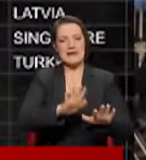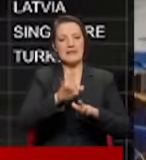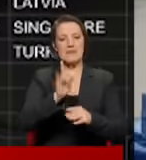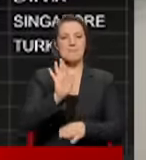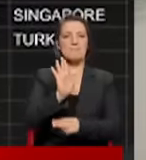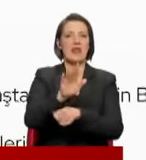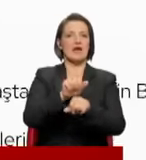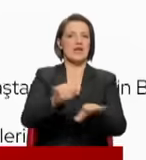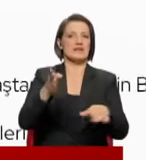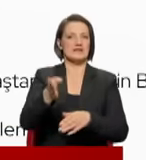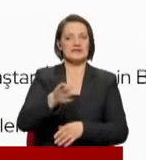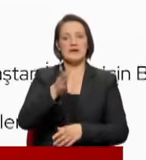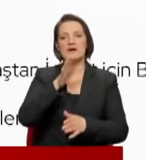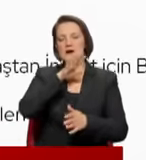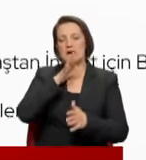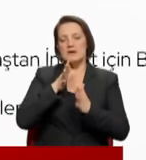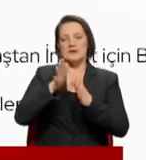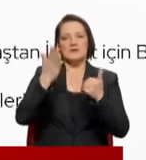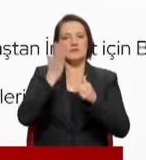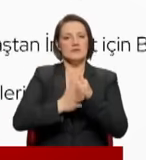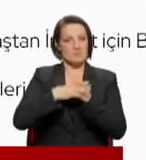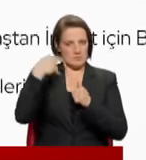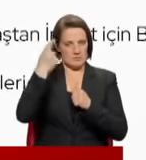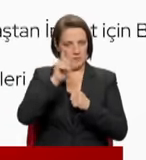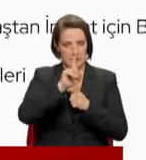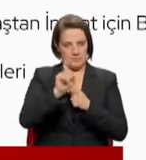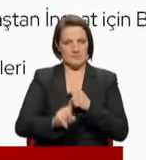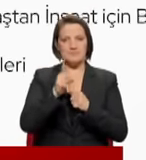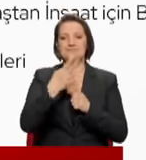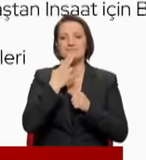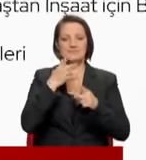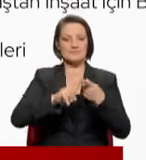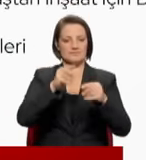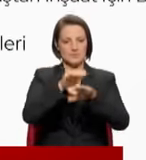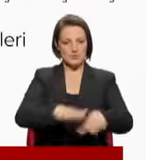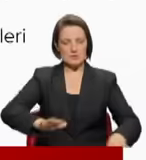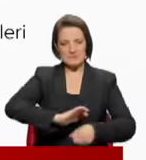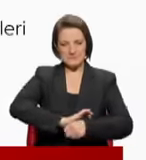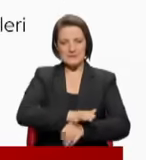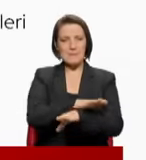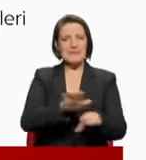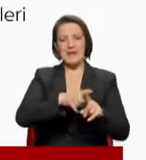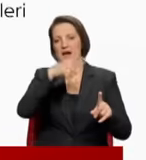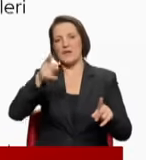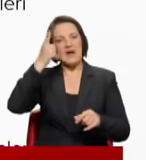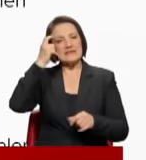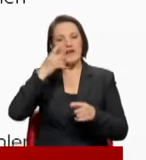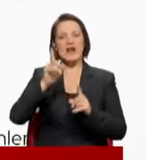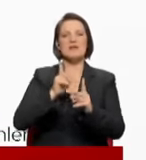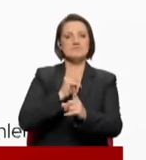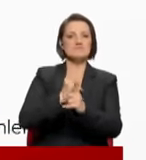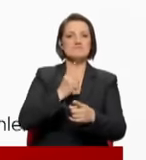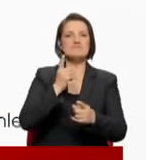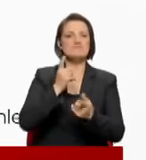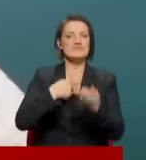bir belge yayınlandı. İthalata bir kısıtlama düşünülüyor mu? Kadın ve çocuklara uygulanan zulüm bitene kadar İsrail'le olan ticaret